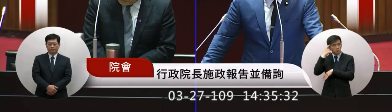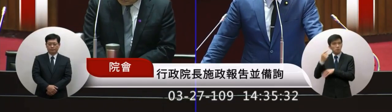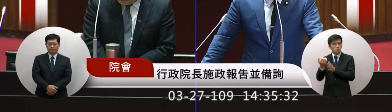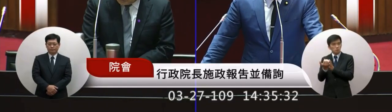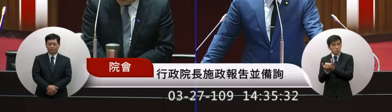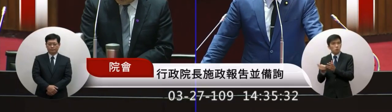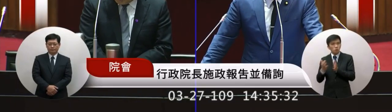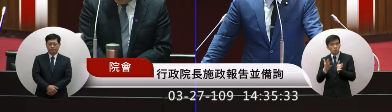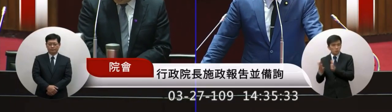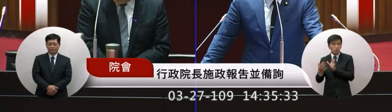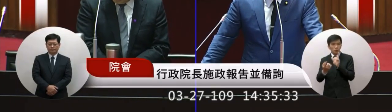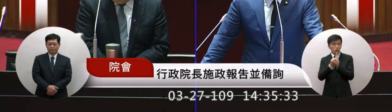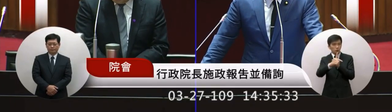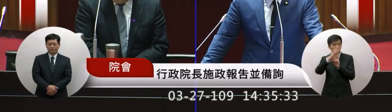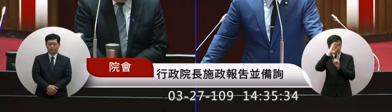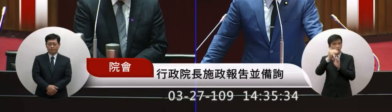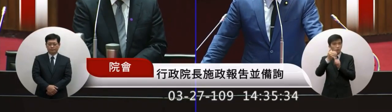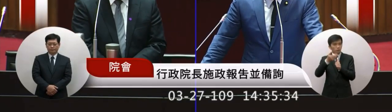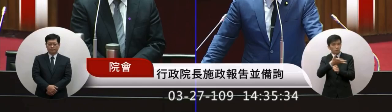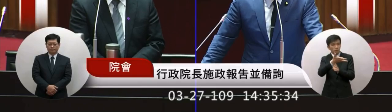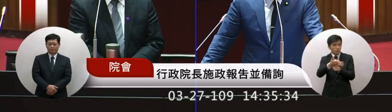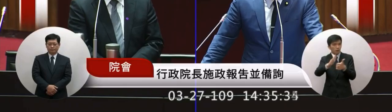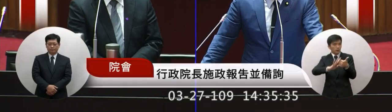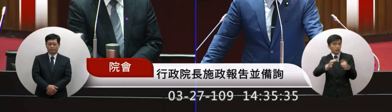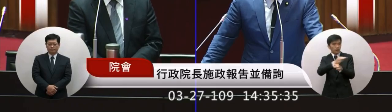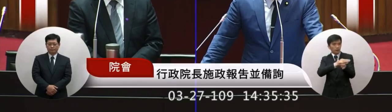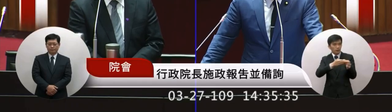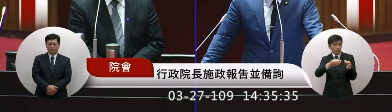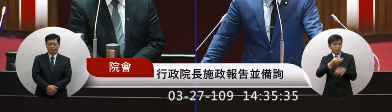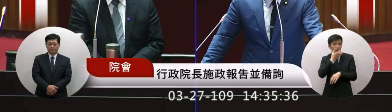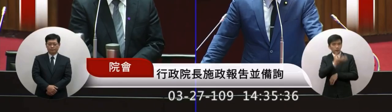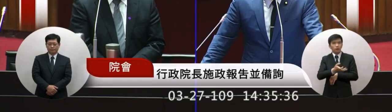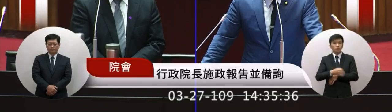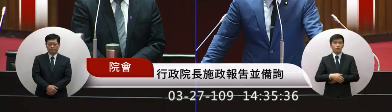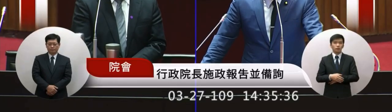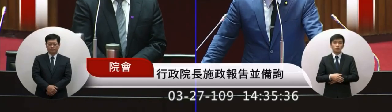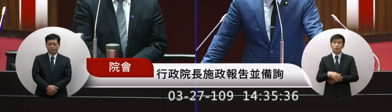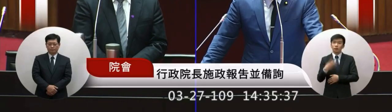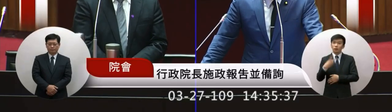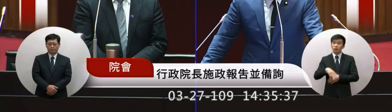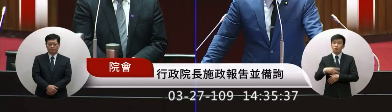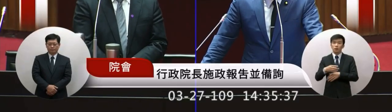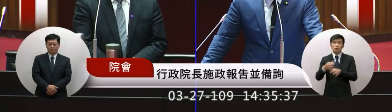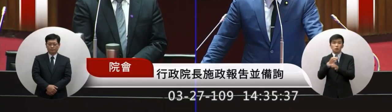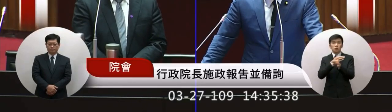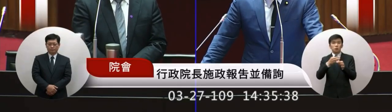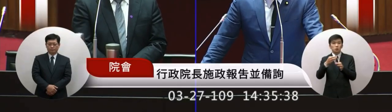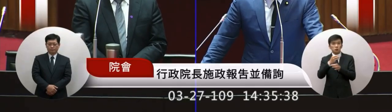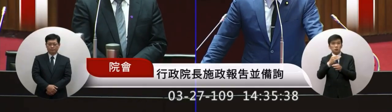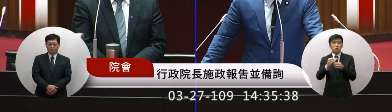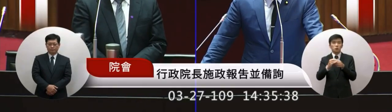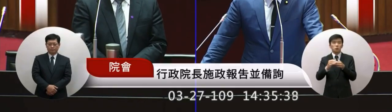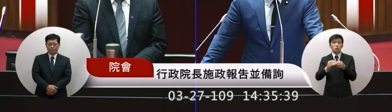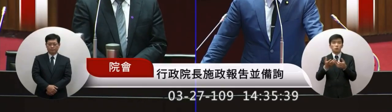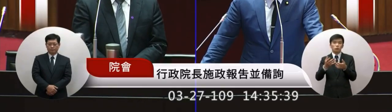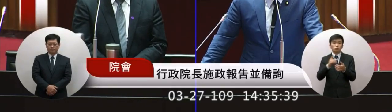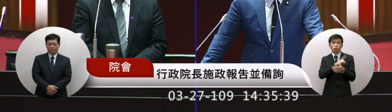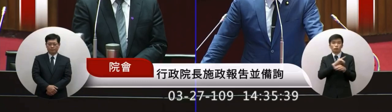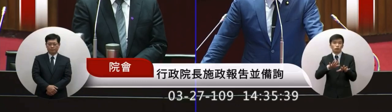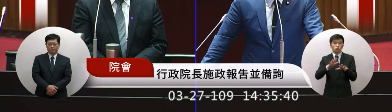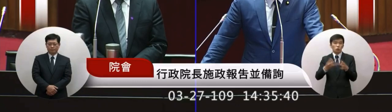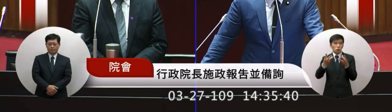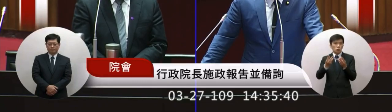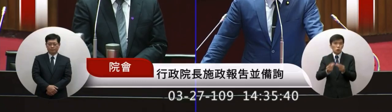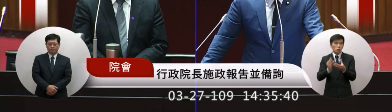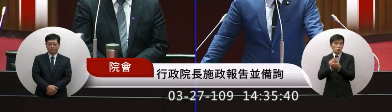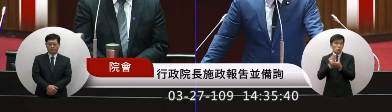台湾因应疫情扩散而产生的产业断裂，还有就是资金外逃的等等的危机的因应。虽然说现在已